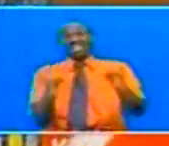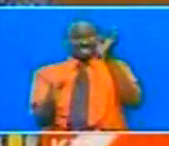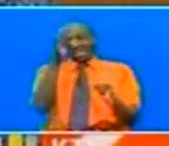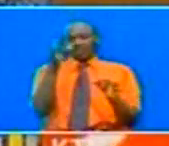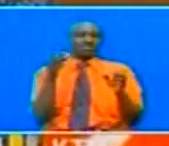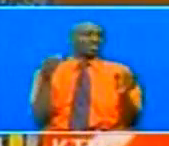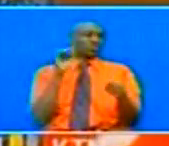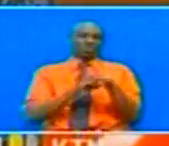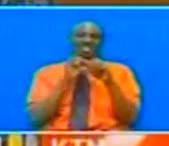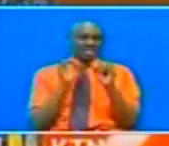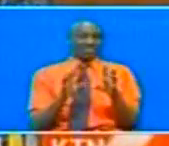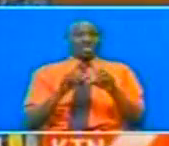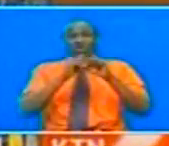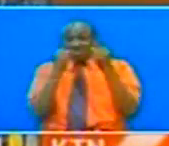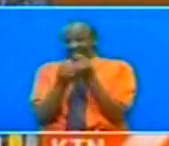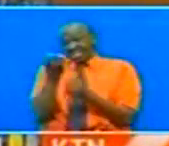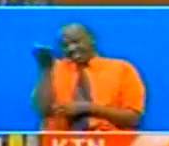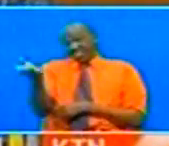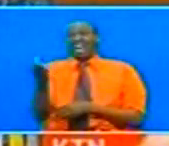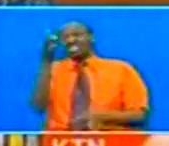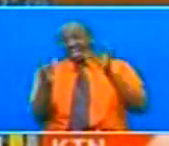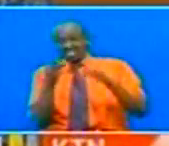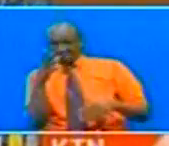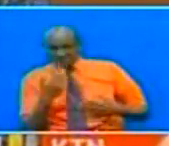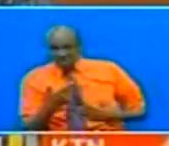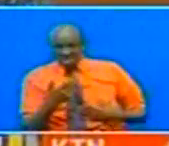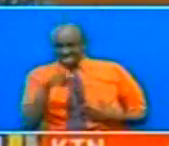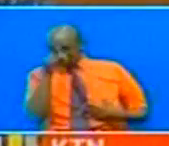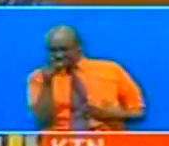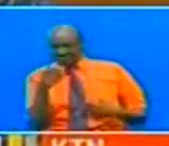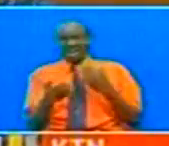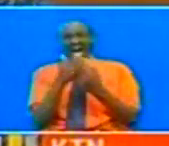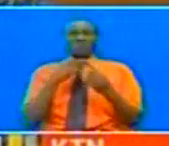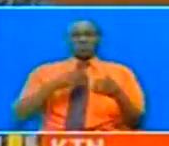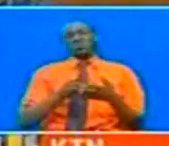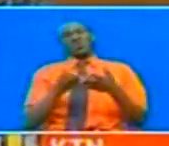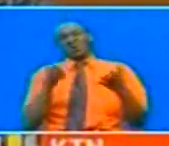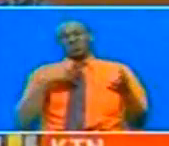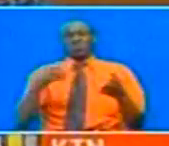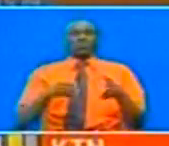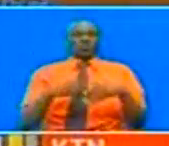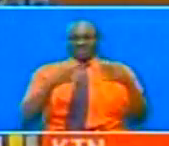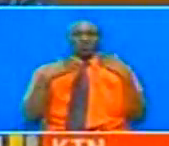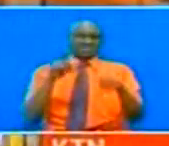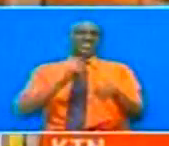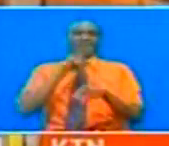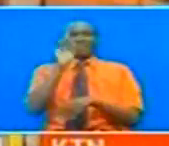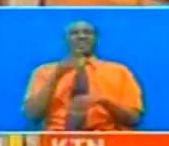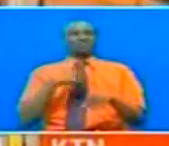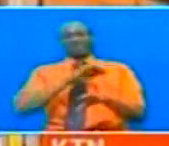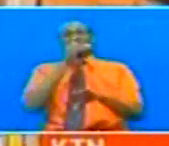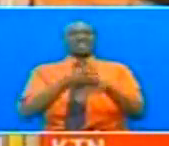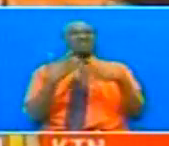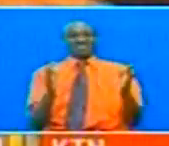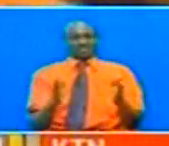view. Because society is so judgmental, they look at this girl, they are just careless girls who decided to get pregnant. That is not the case.